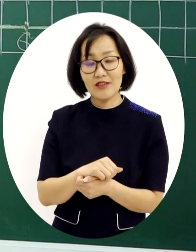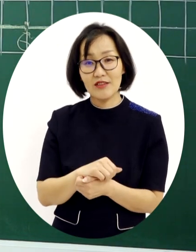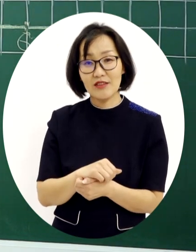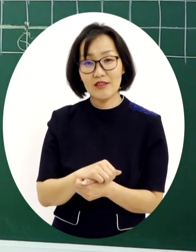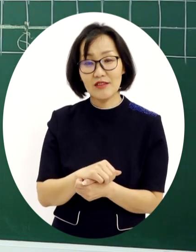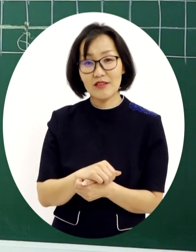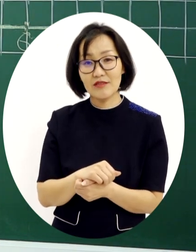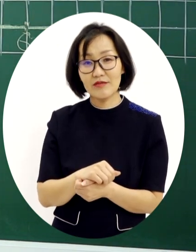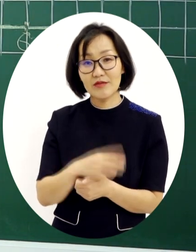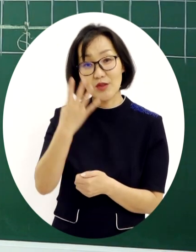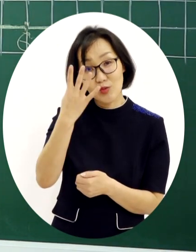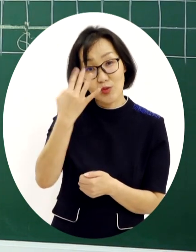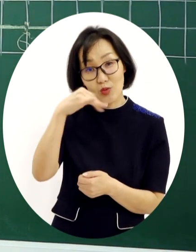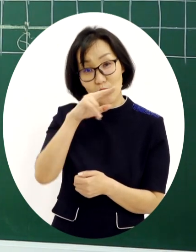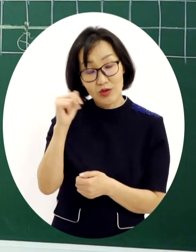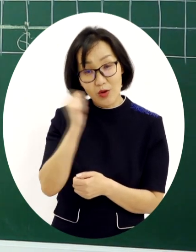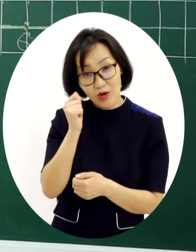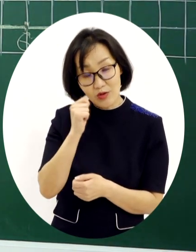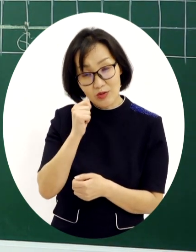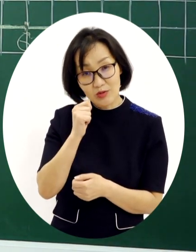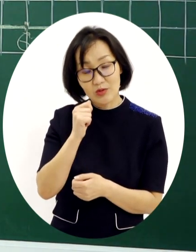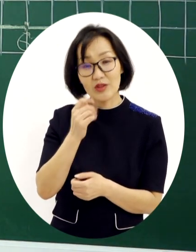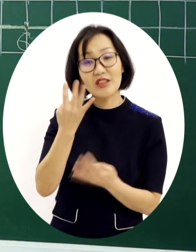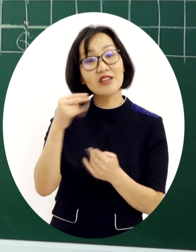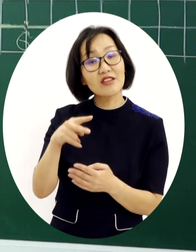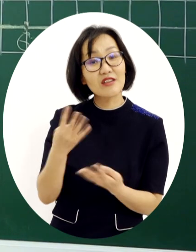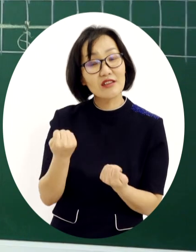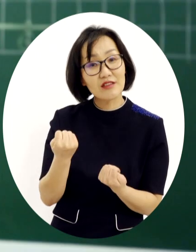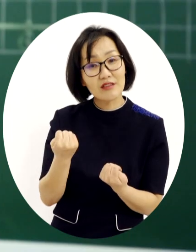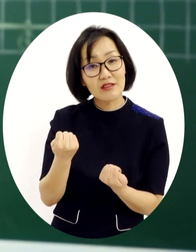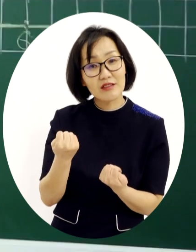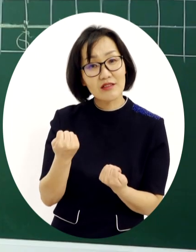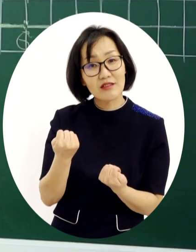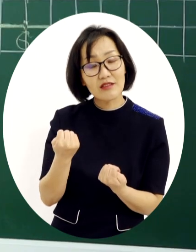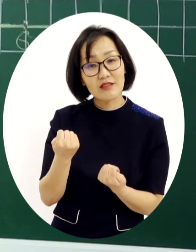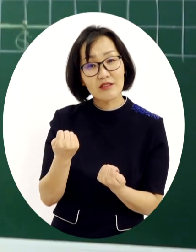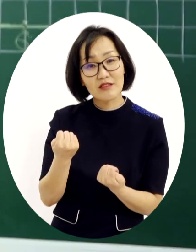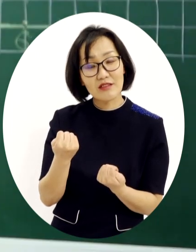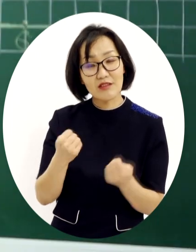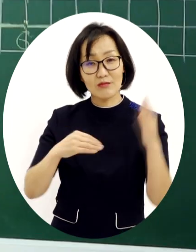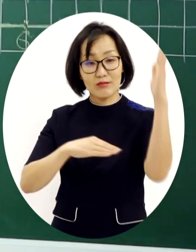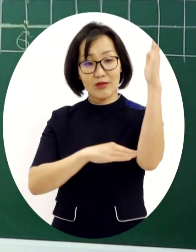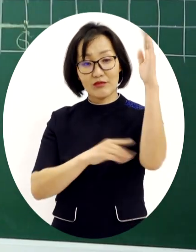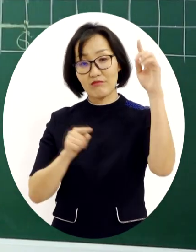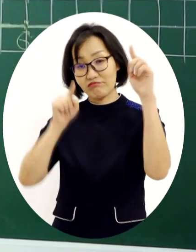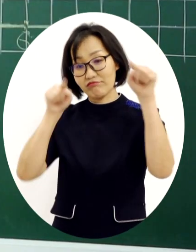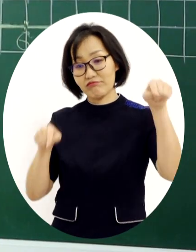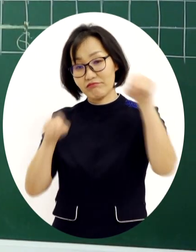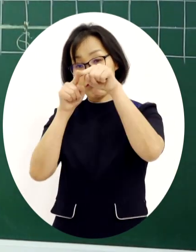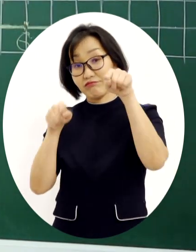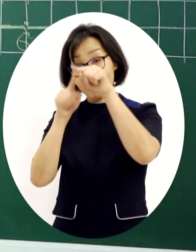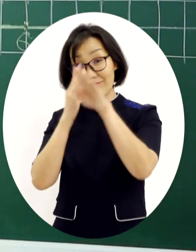1.5 литр. 4 удаа угаахад хэдэн литр вэ? Босоо тэнхлэгтэр литрийн хэмжээг бичсэн